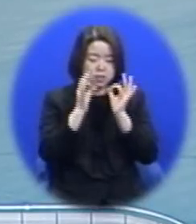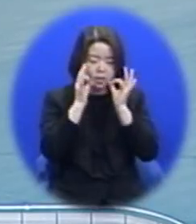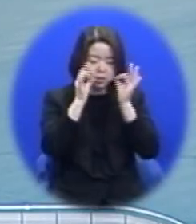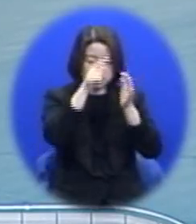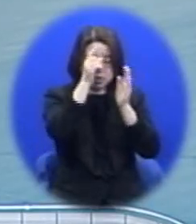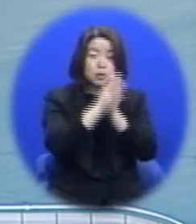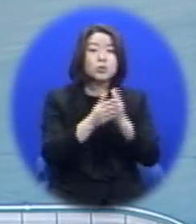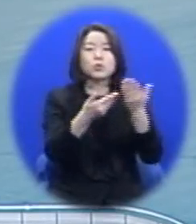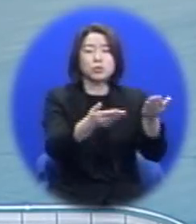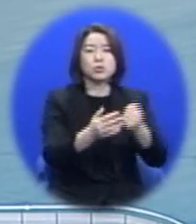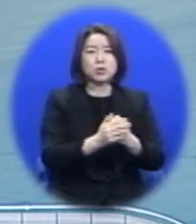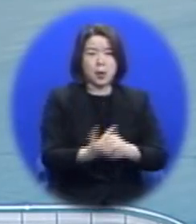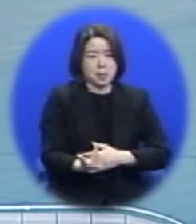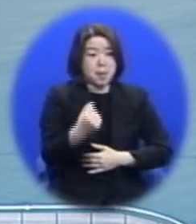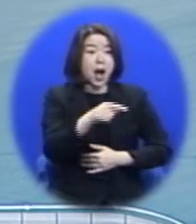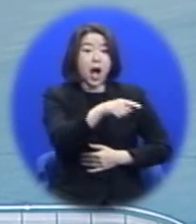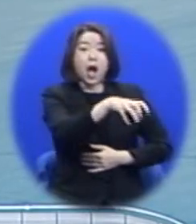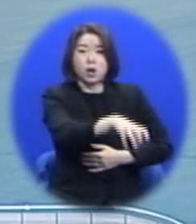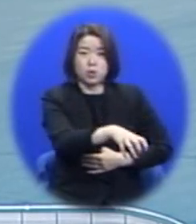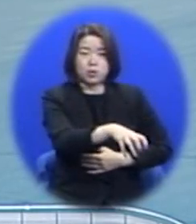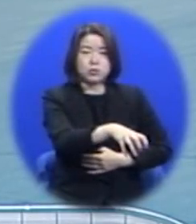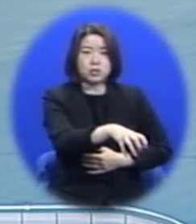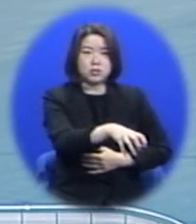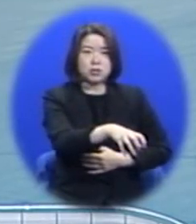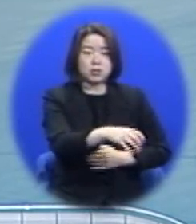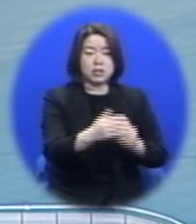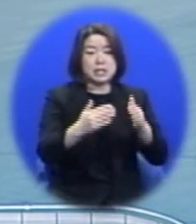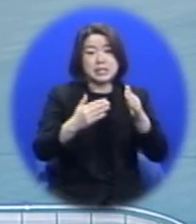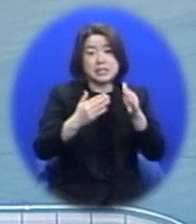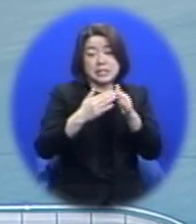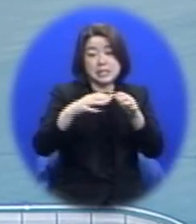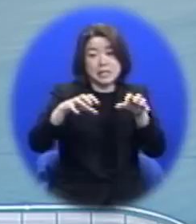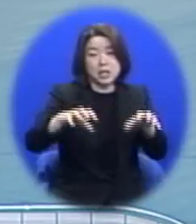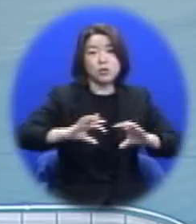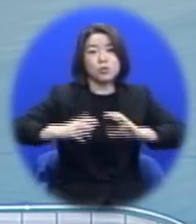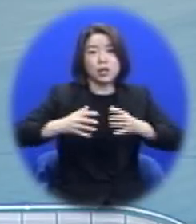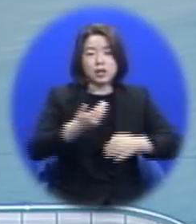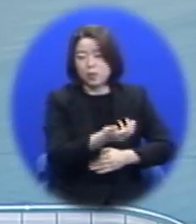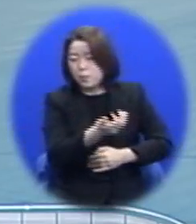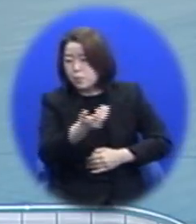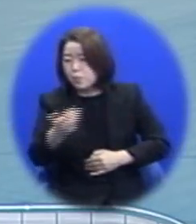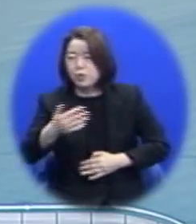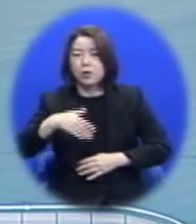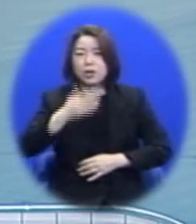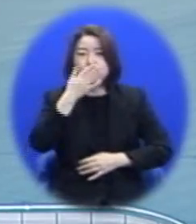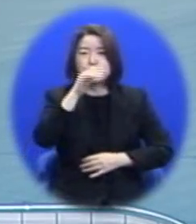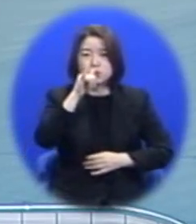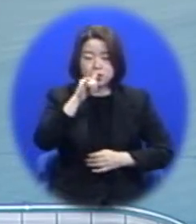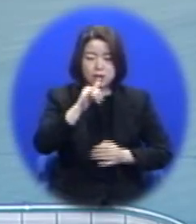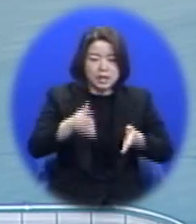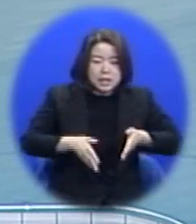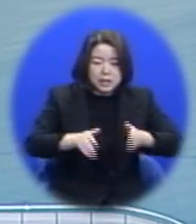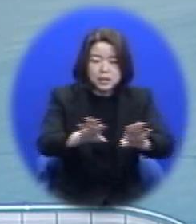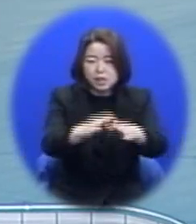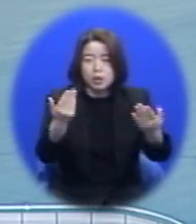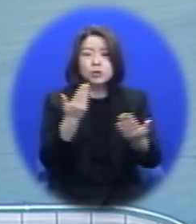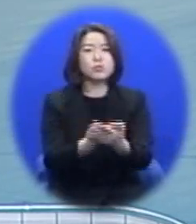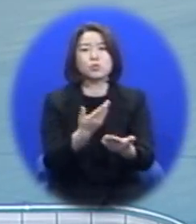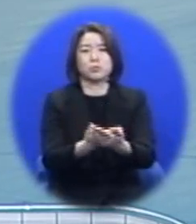모릅니다. 빨리 그곳에서 그 이웃 나라로라도 옮겨갈 수 있게 해주옵소서. 길을 열어주옵소서.